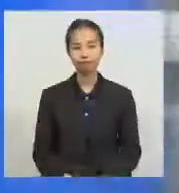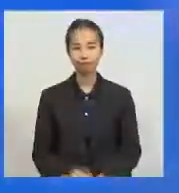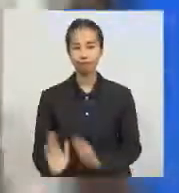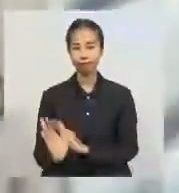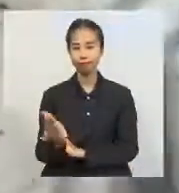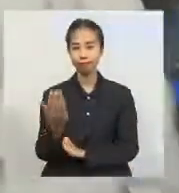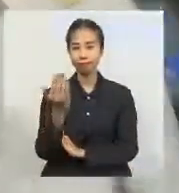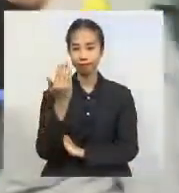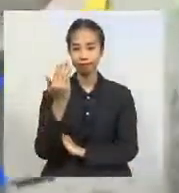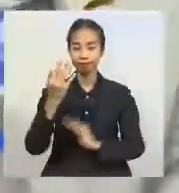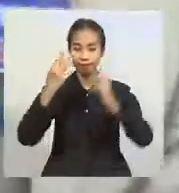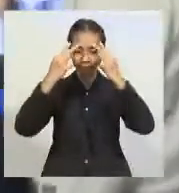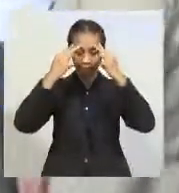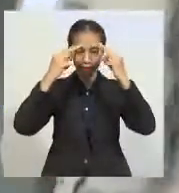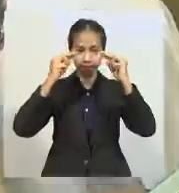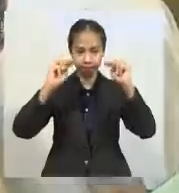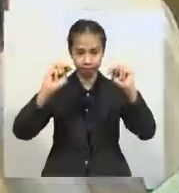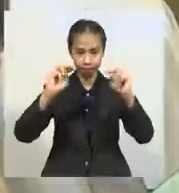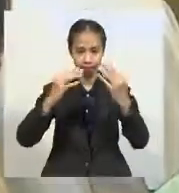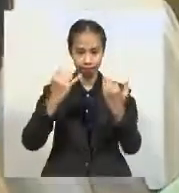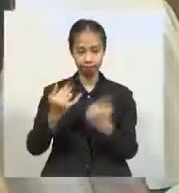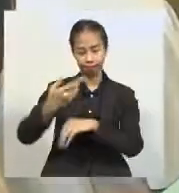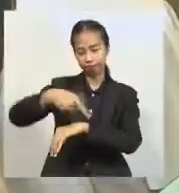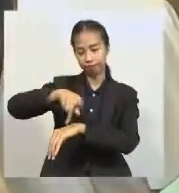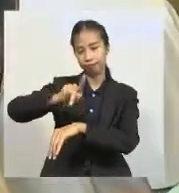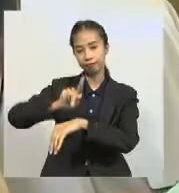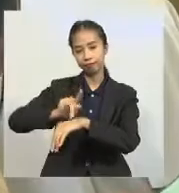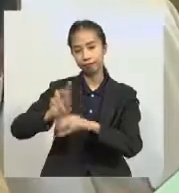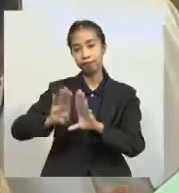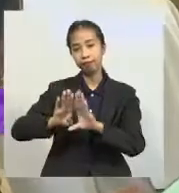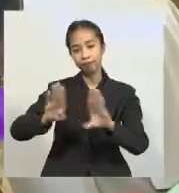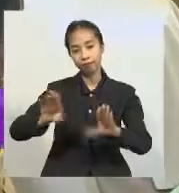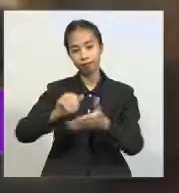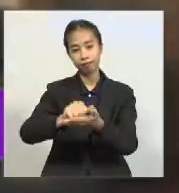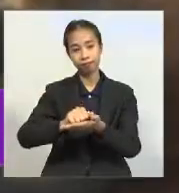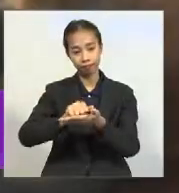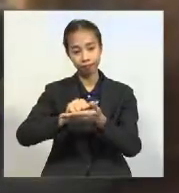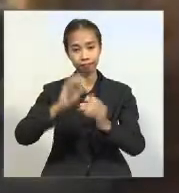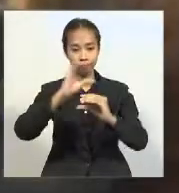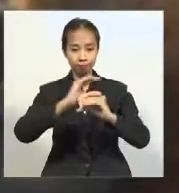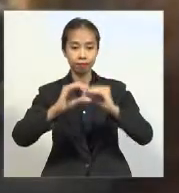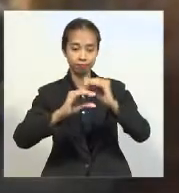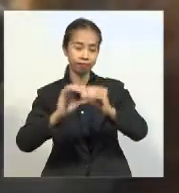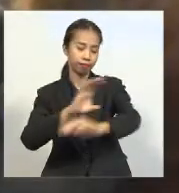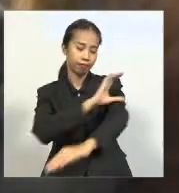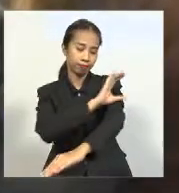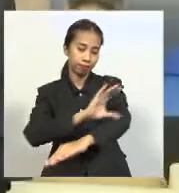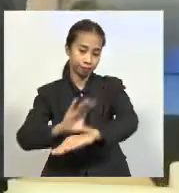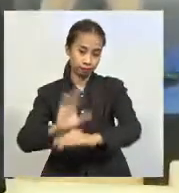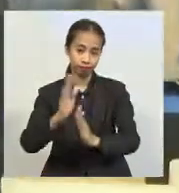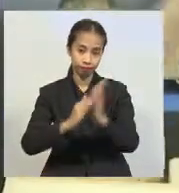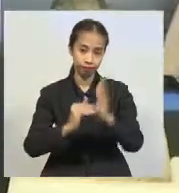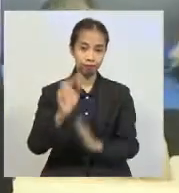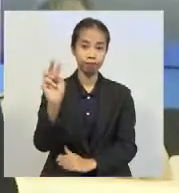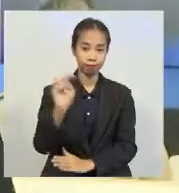เมื่อช่วงเช้าที่ผ่านมานะครับพลเอกประยุทธ์จันทร์โอชานายกรัฐมนตรีเป็นประธานนะครับเปิดให้บริการโครงการรถไฟฟ้าสายสีน้ำเงินส่วนต่อขย